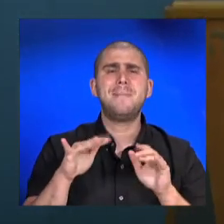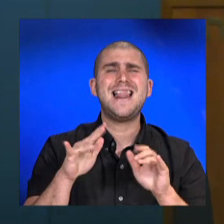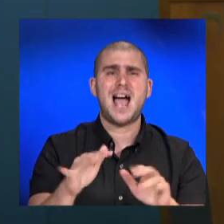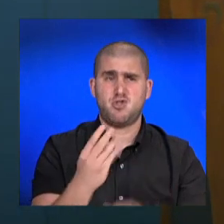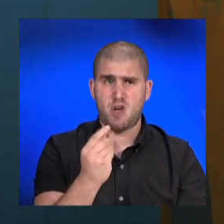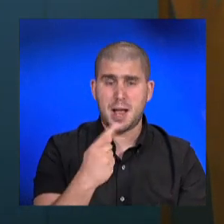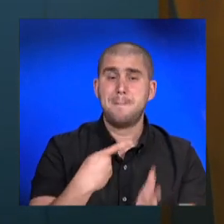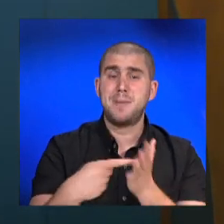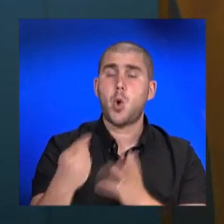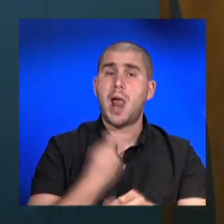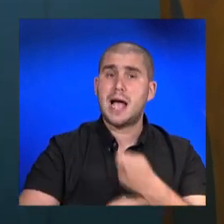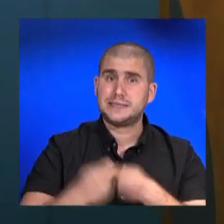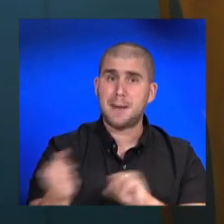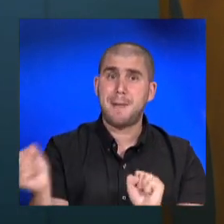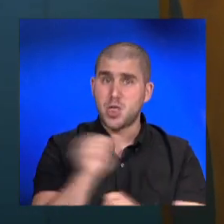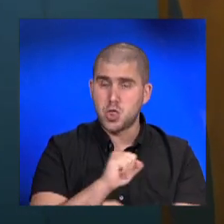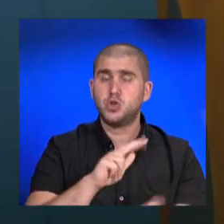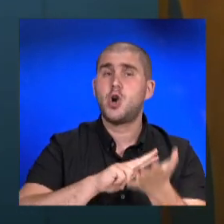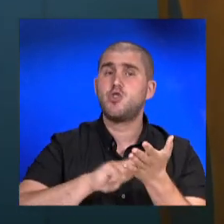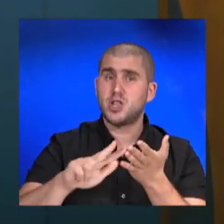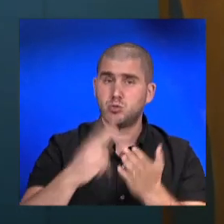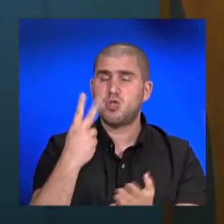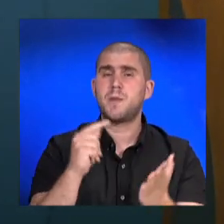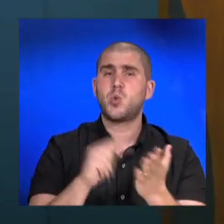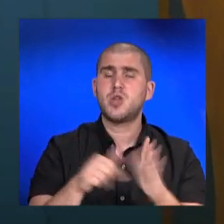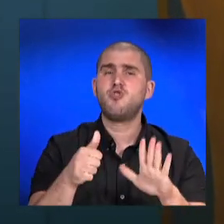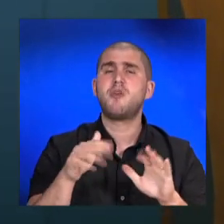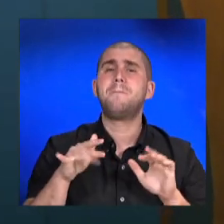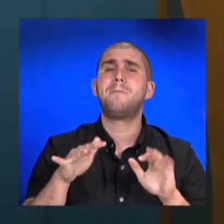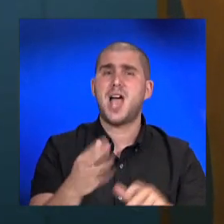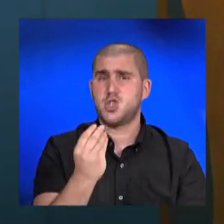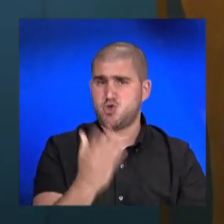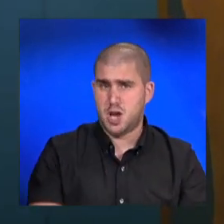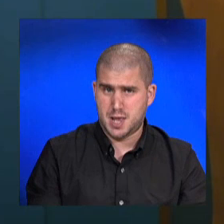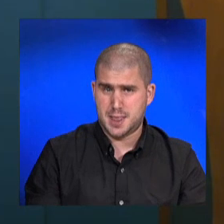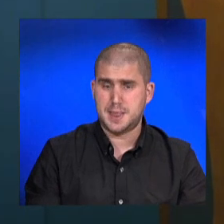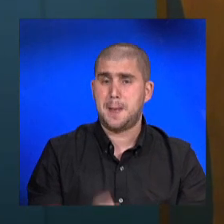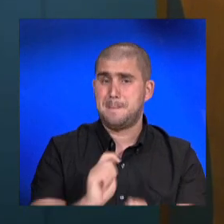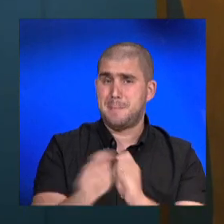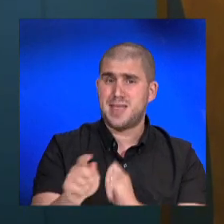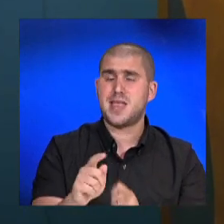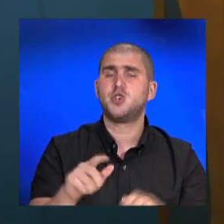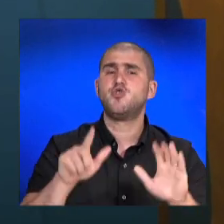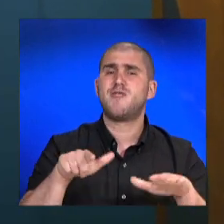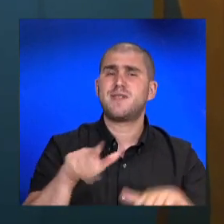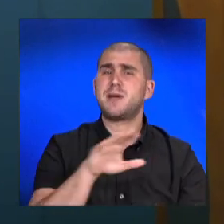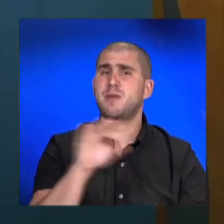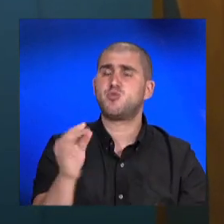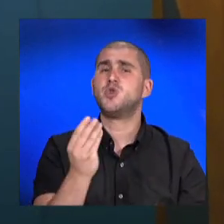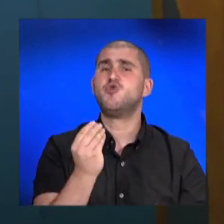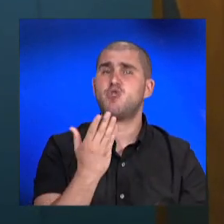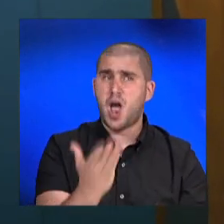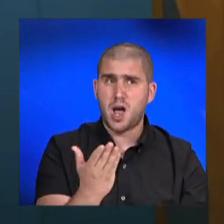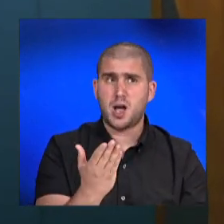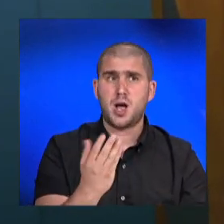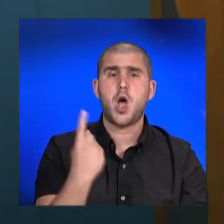מארנונה לשלושה חודשים 2.6 מיליארד שקל, מענק של 7,500 שקל לכל עובד